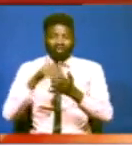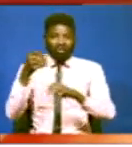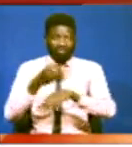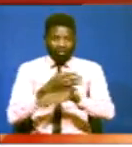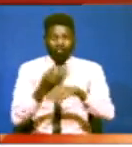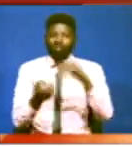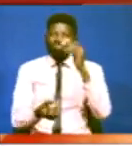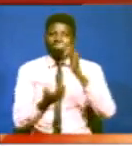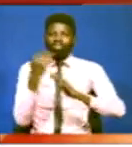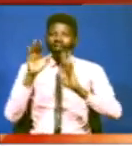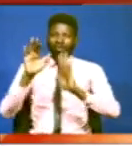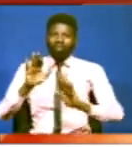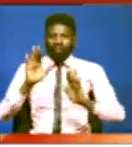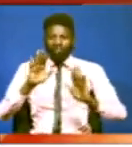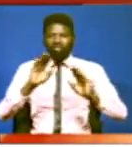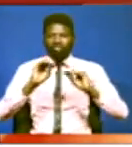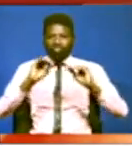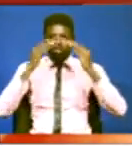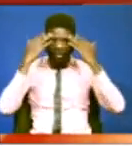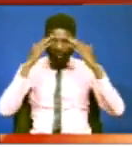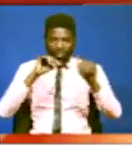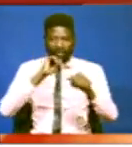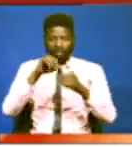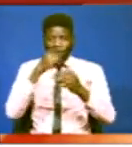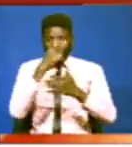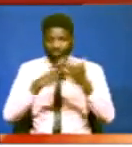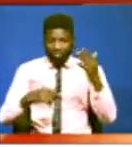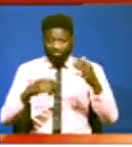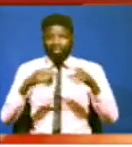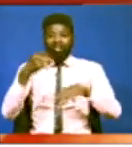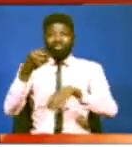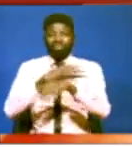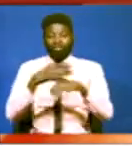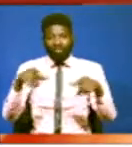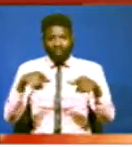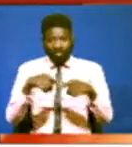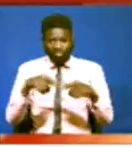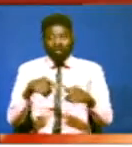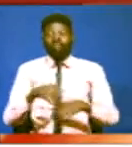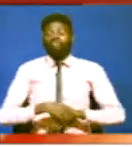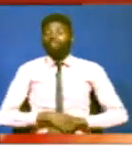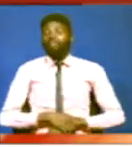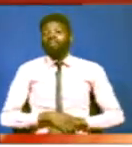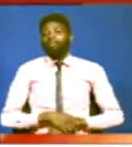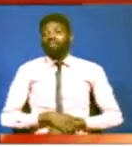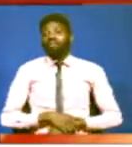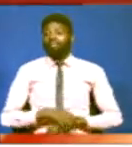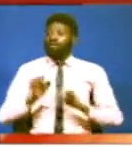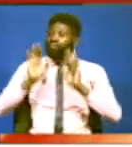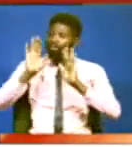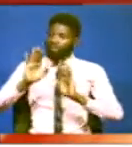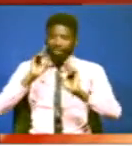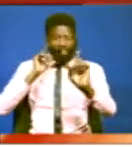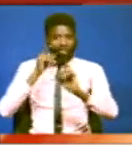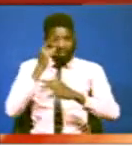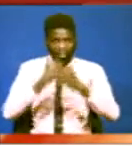na udhibiti wa saratani ya kizazi. Mpango huo unatarajiwa ya kwamba ama kampeni hiyo inatarajiwa kumaliza visa vya